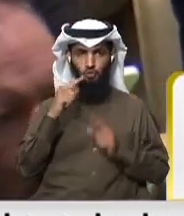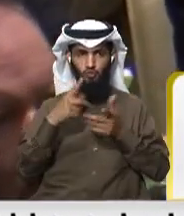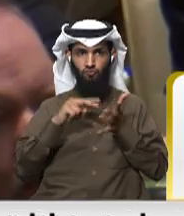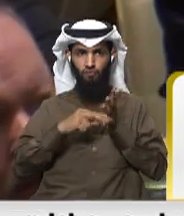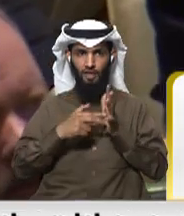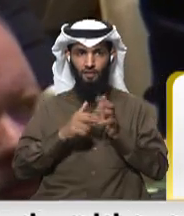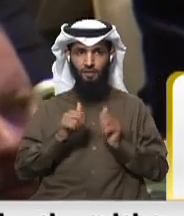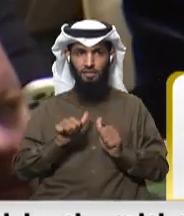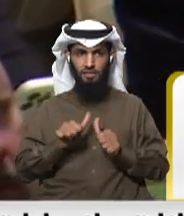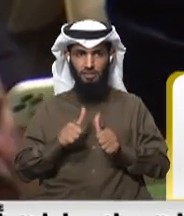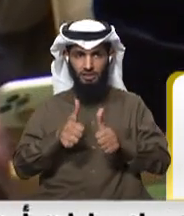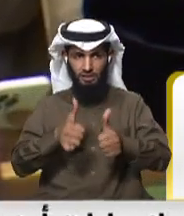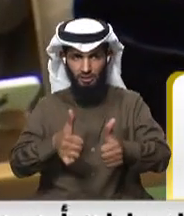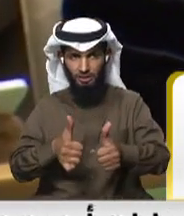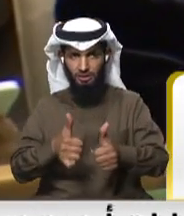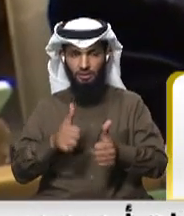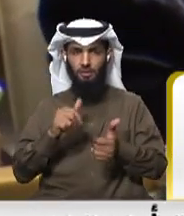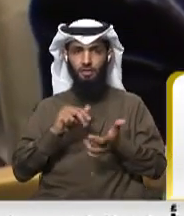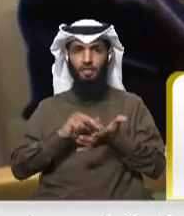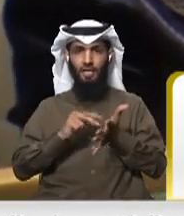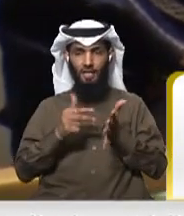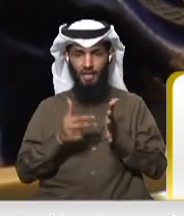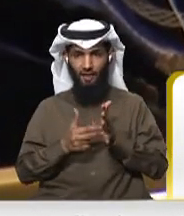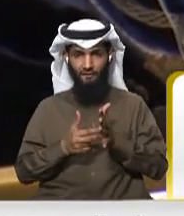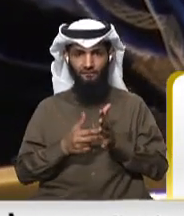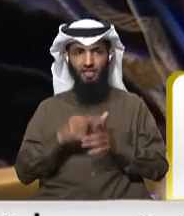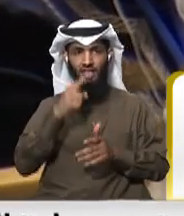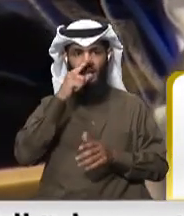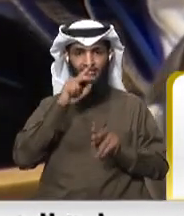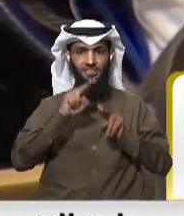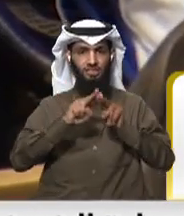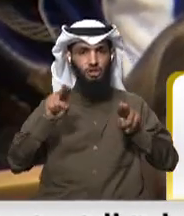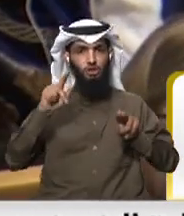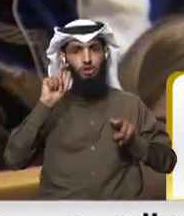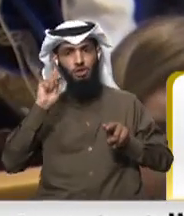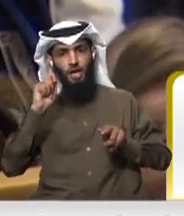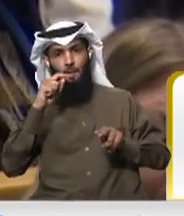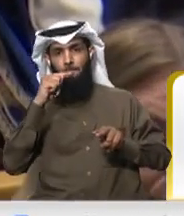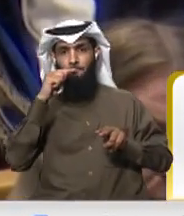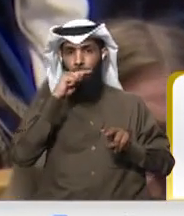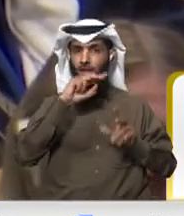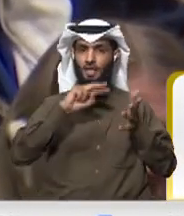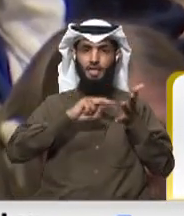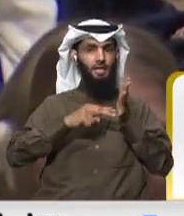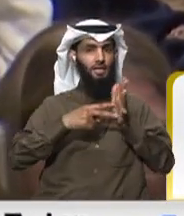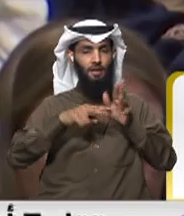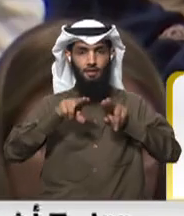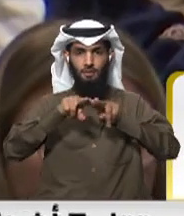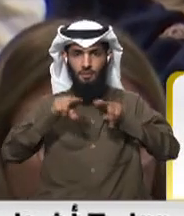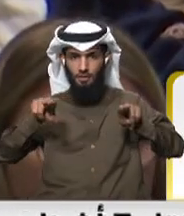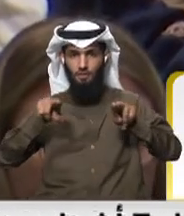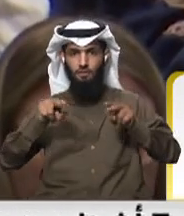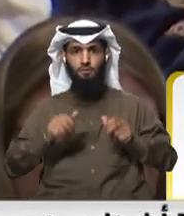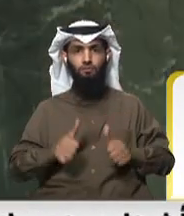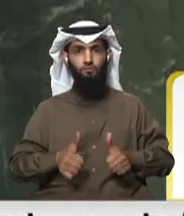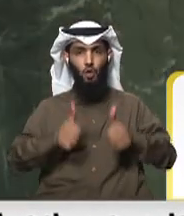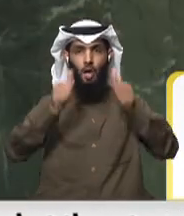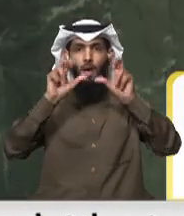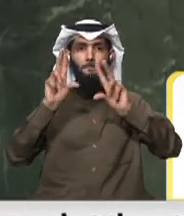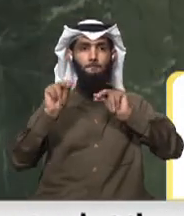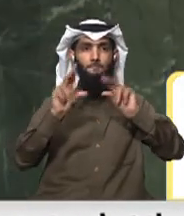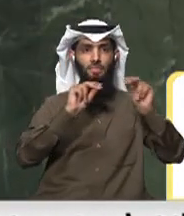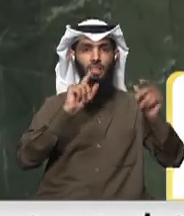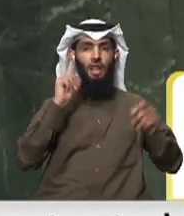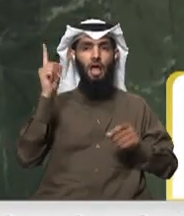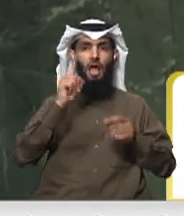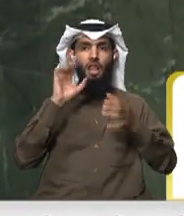إنجازه نحو تحقيق المساواة بين الجنسين ووضع السياسات والمعايير والضوابط العالمية